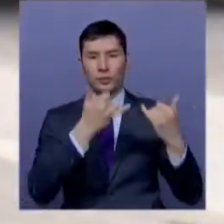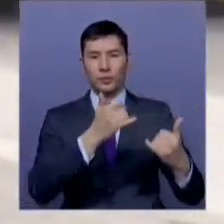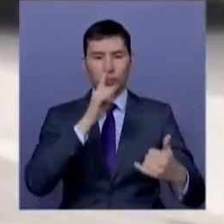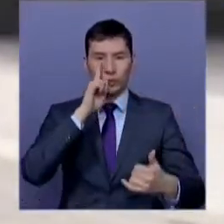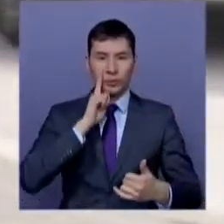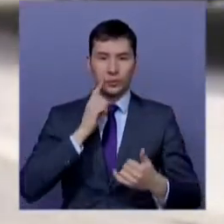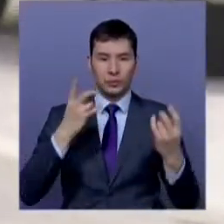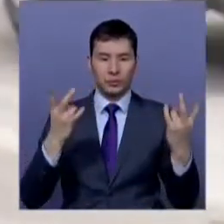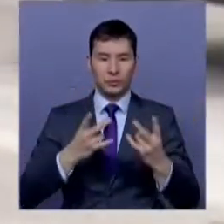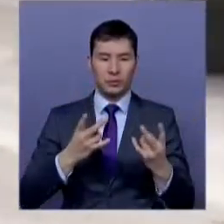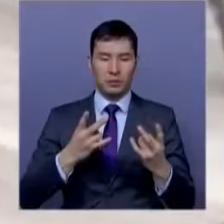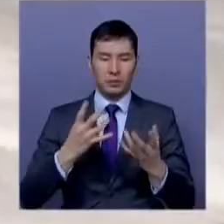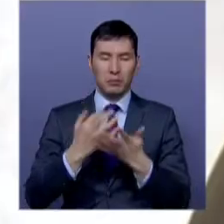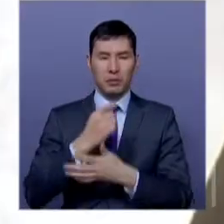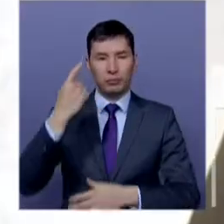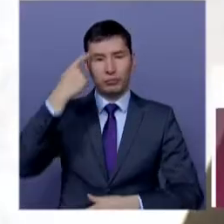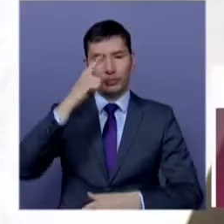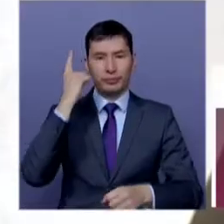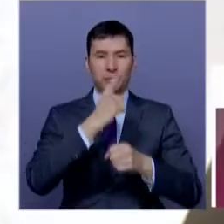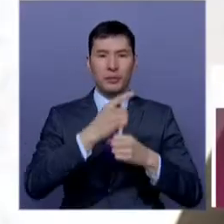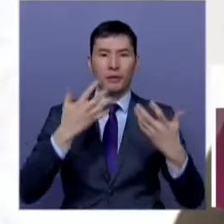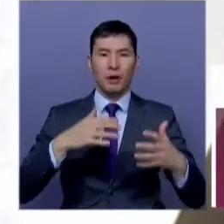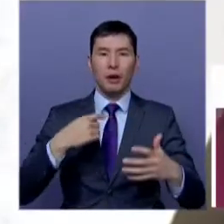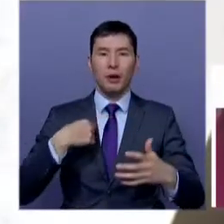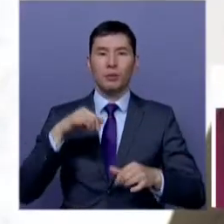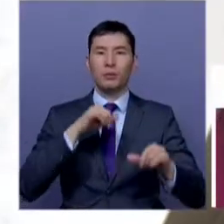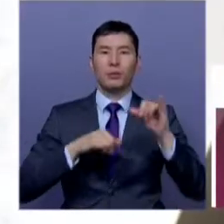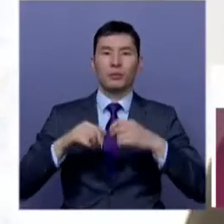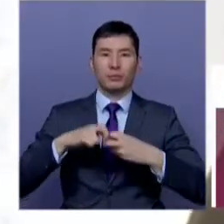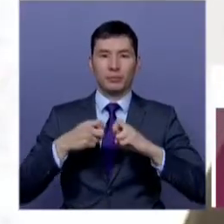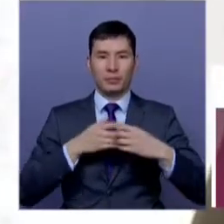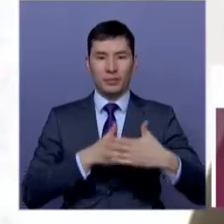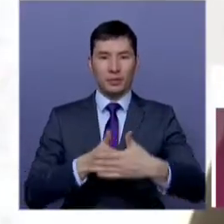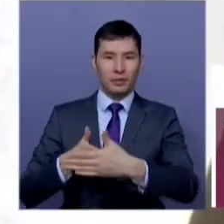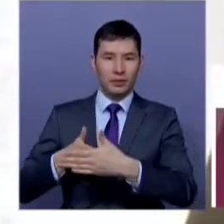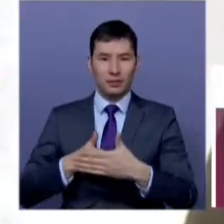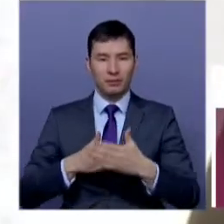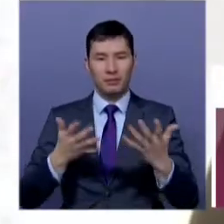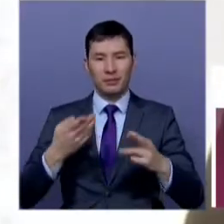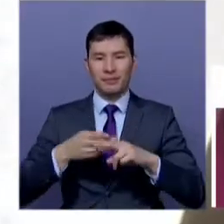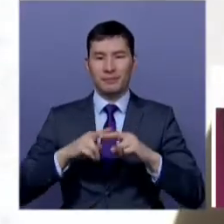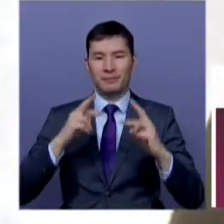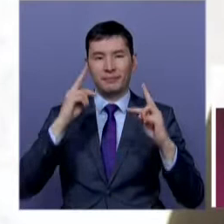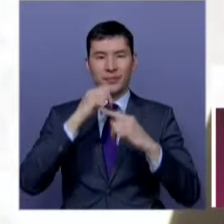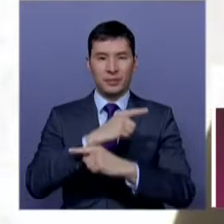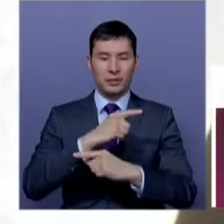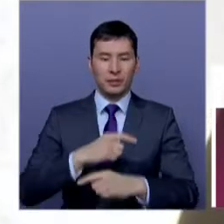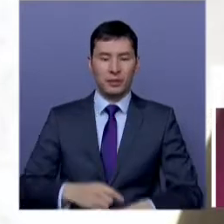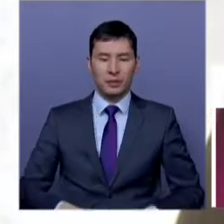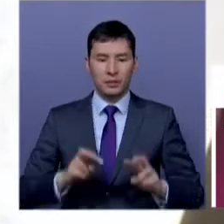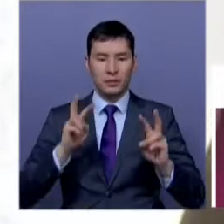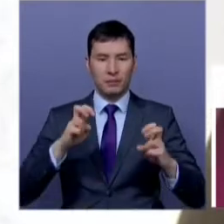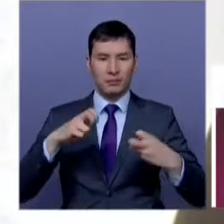кішкене асығыстық қылды деп ойлайды. Халықты дүрліктіріп, шулатып, ондай жаңадай проблема дейміз ғой